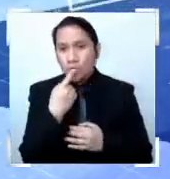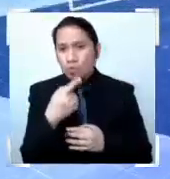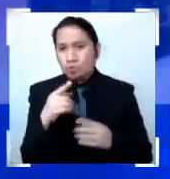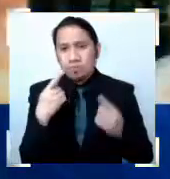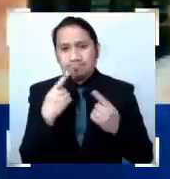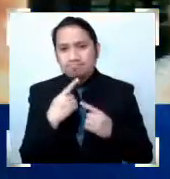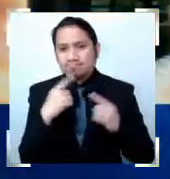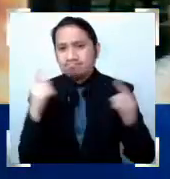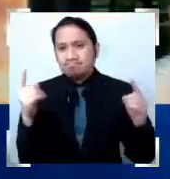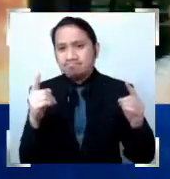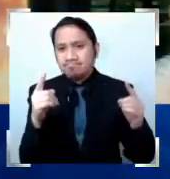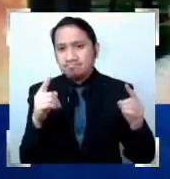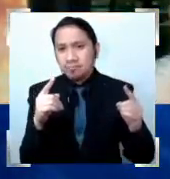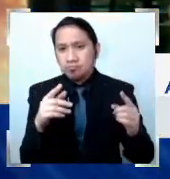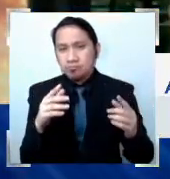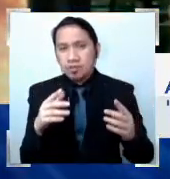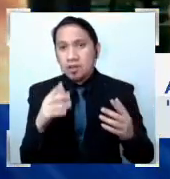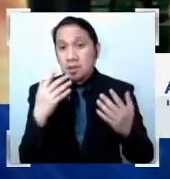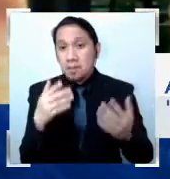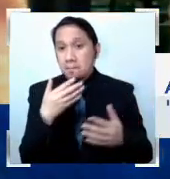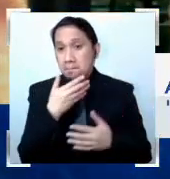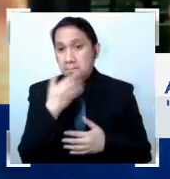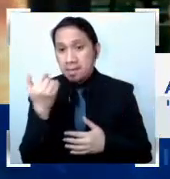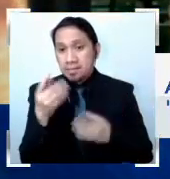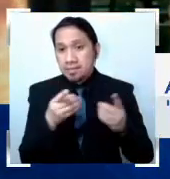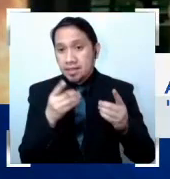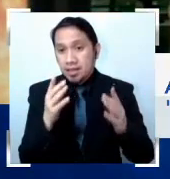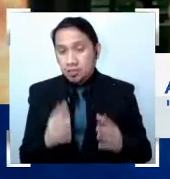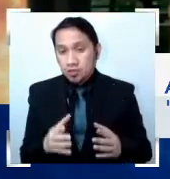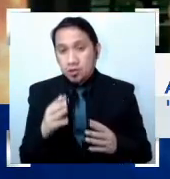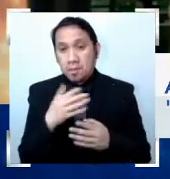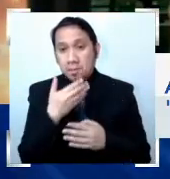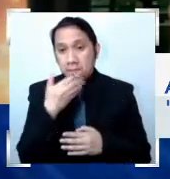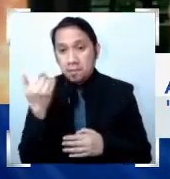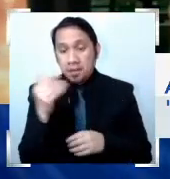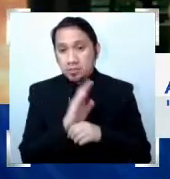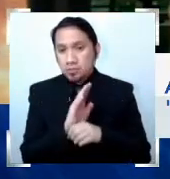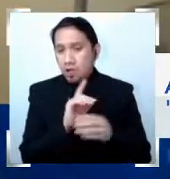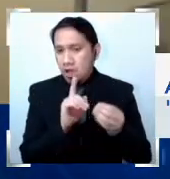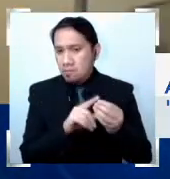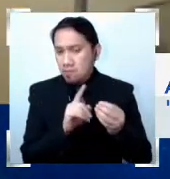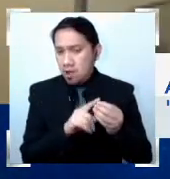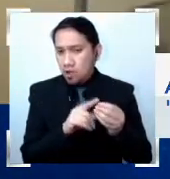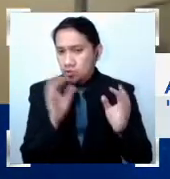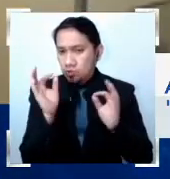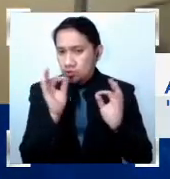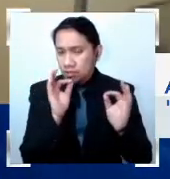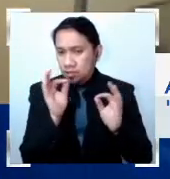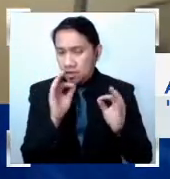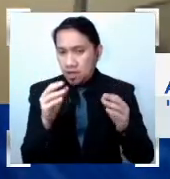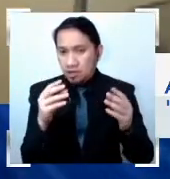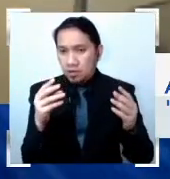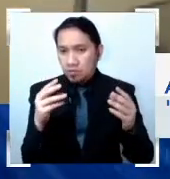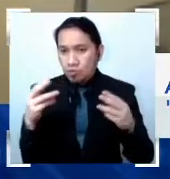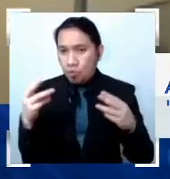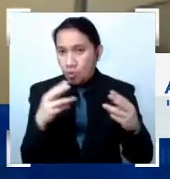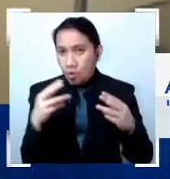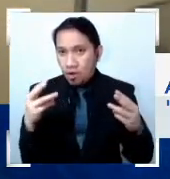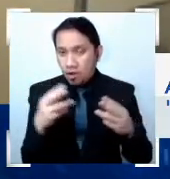Waging Best Picture at Best Direction ang pelikulang tumalakay sa drug war, ang Aswang ni Direk Alex